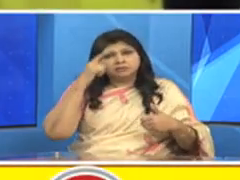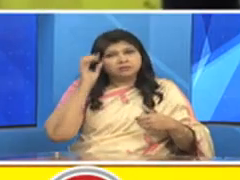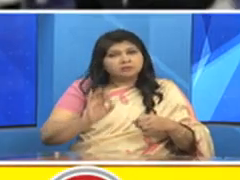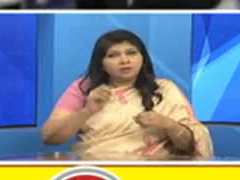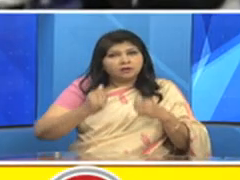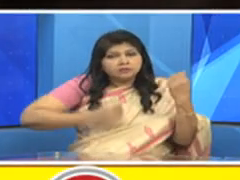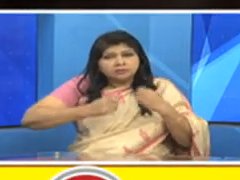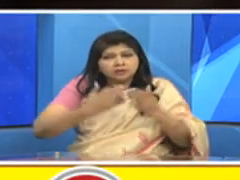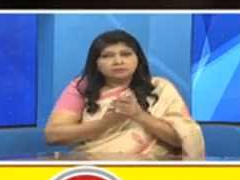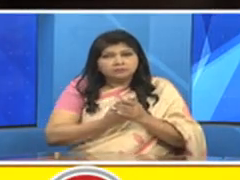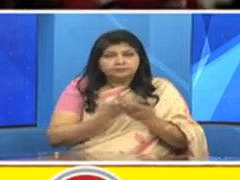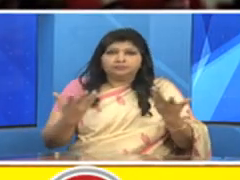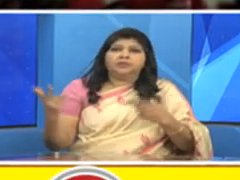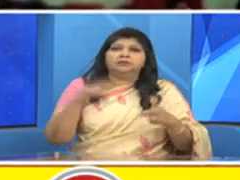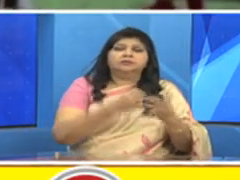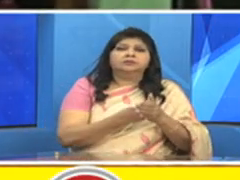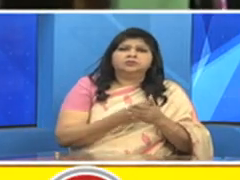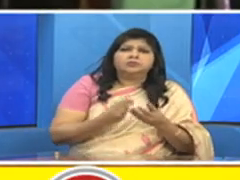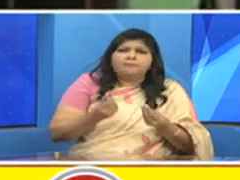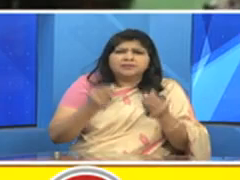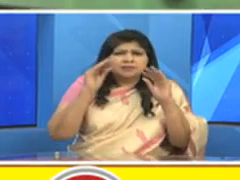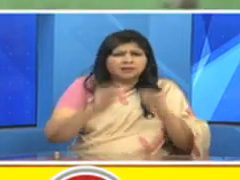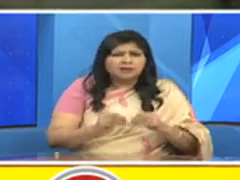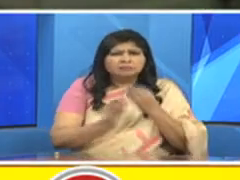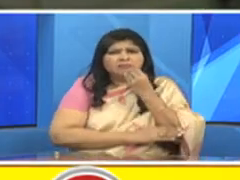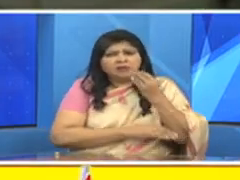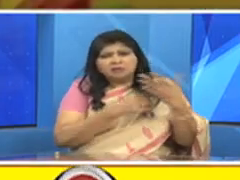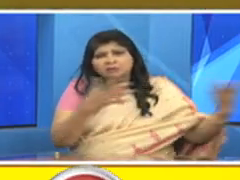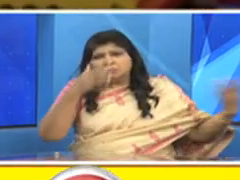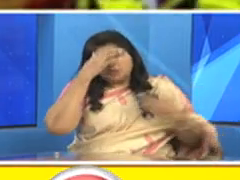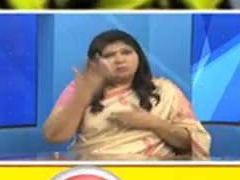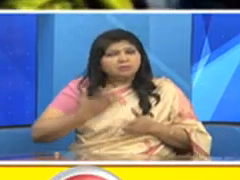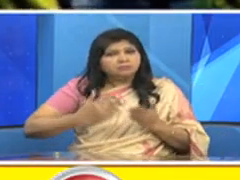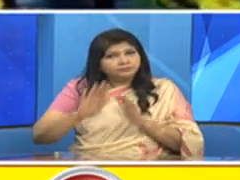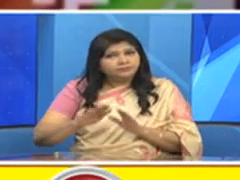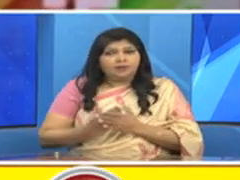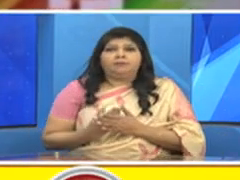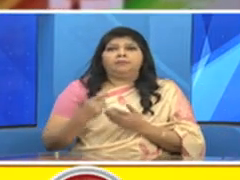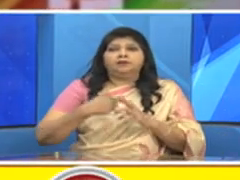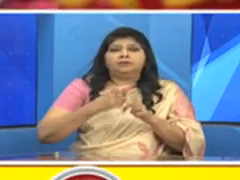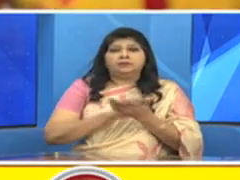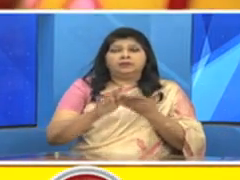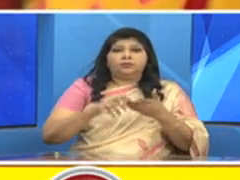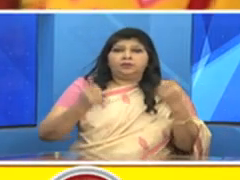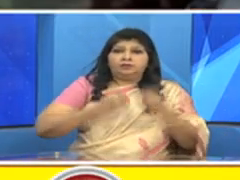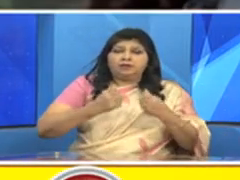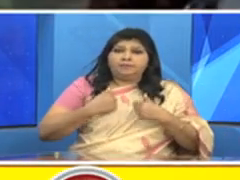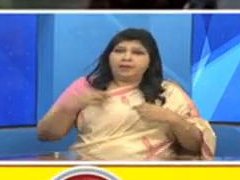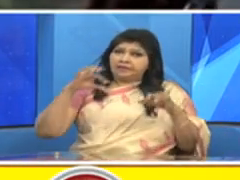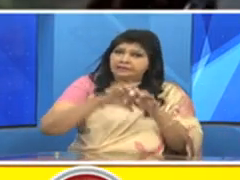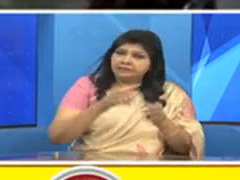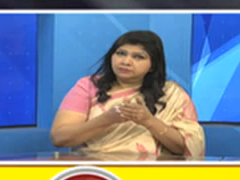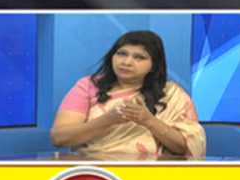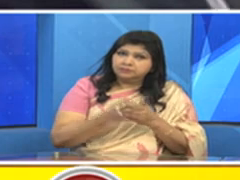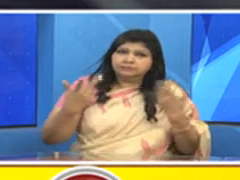इनमें से कई बच्चे ऐसे हैं जो अभाव और गरीबी के बीच पले बढ़े हैं। खेलो इंडिया गेम्स में शामिल होने वाले